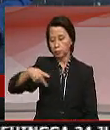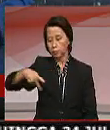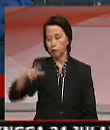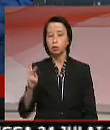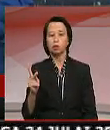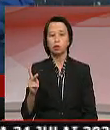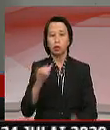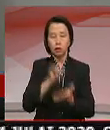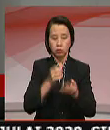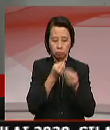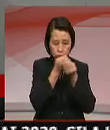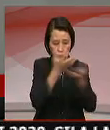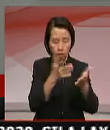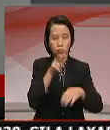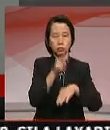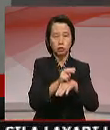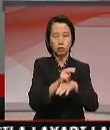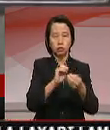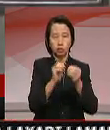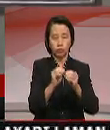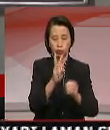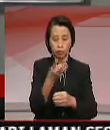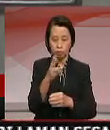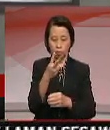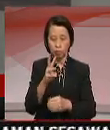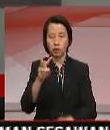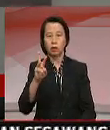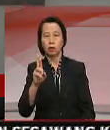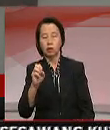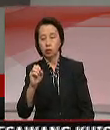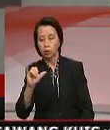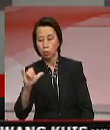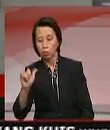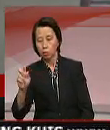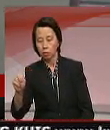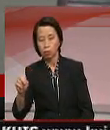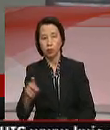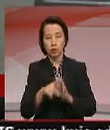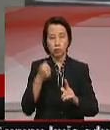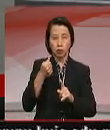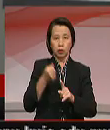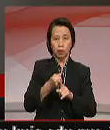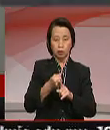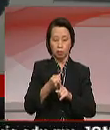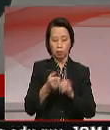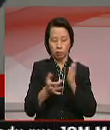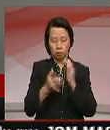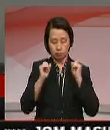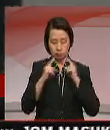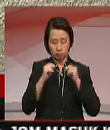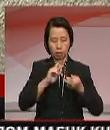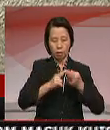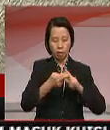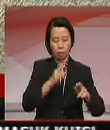perkara itu didedahkan saksi pendakwaan ke-16 fraiswell Abdulloh pengaruh nanocore teknologi sederhana yaitu rangkaian